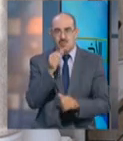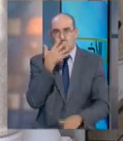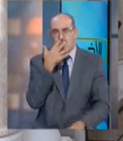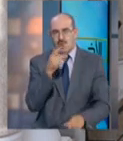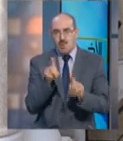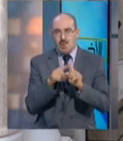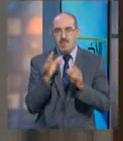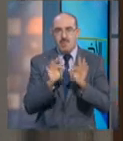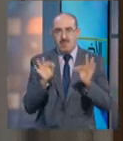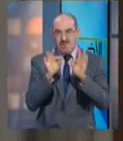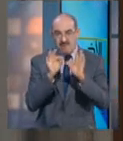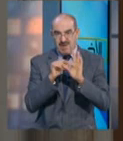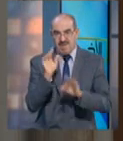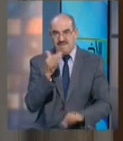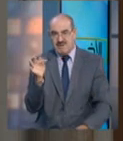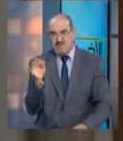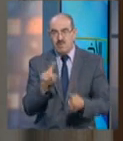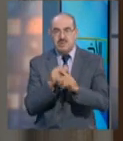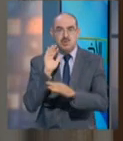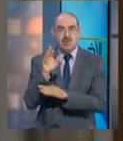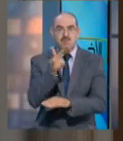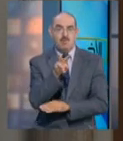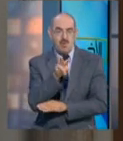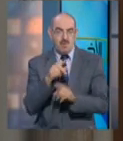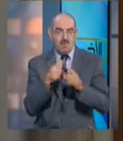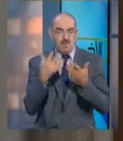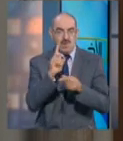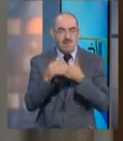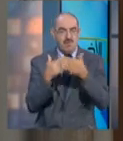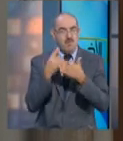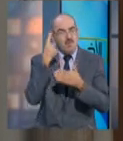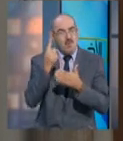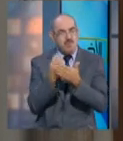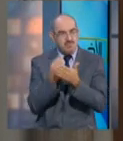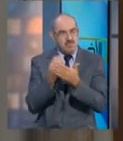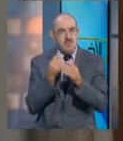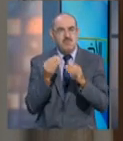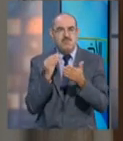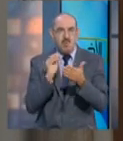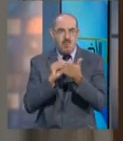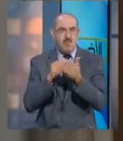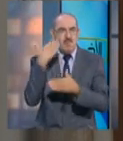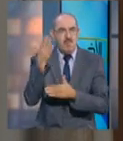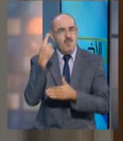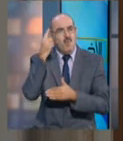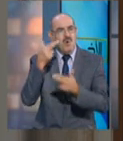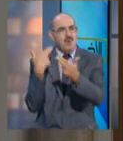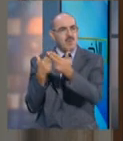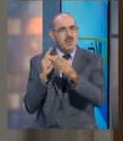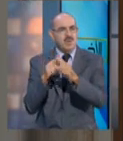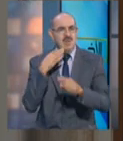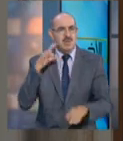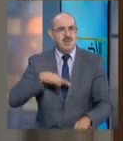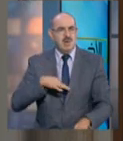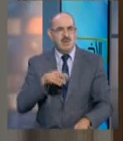الشقيقين وتطلع قادة البلدين إلى تطويرها نحو آفاق أرحب بما يخدم مصلحة